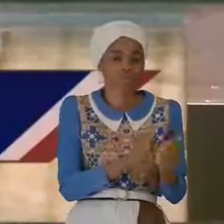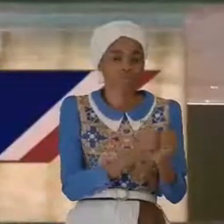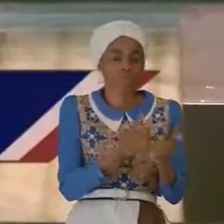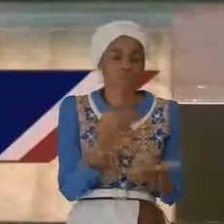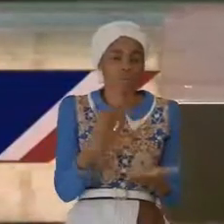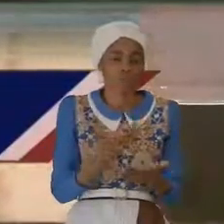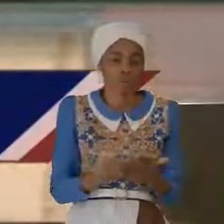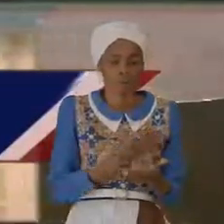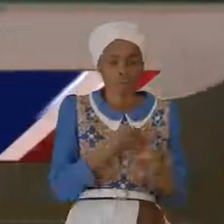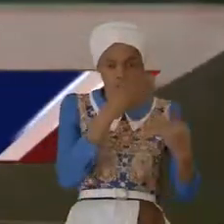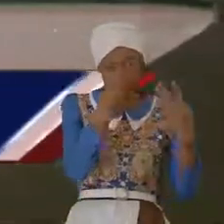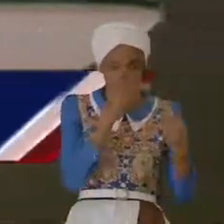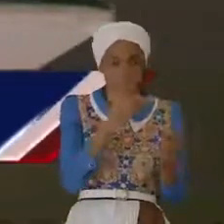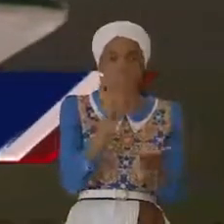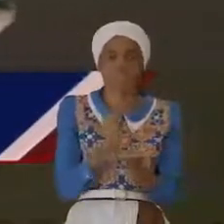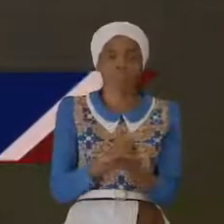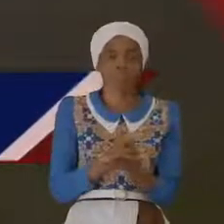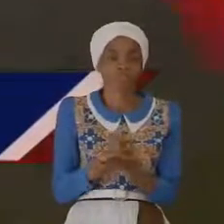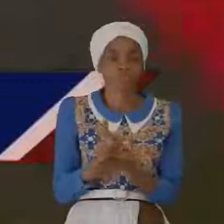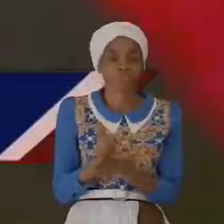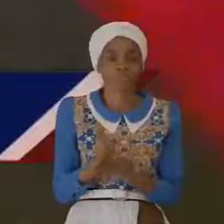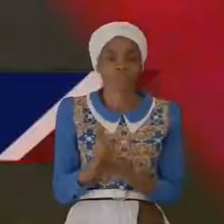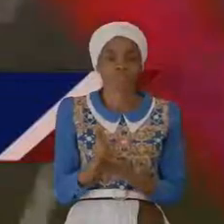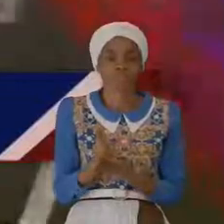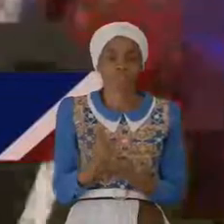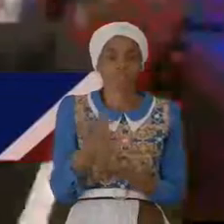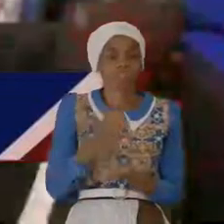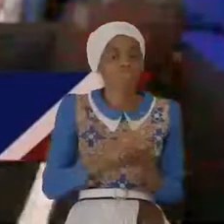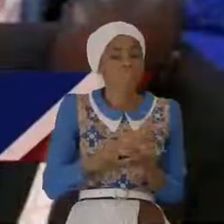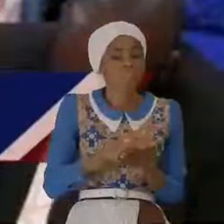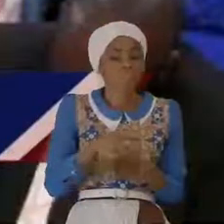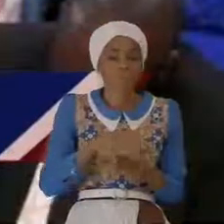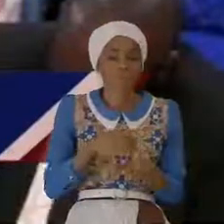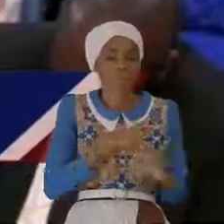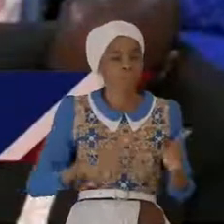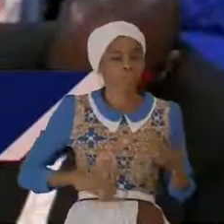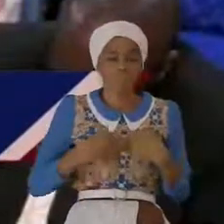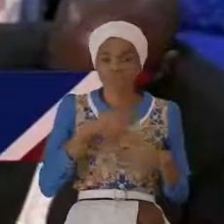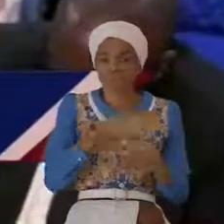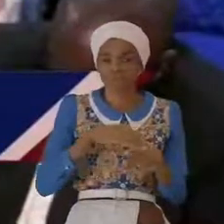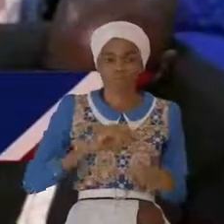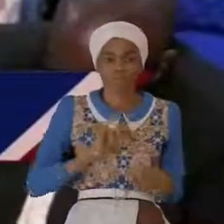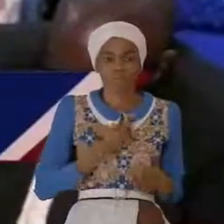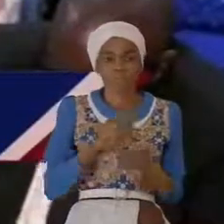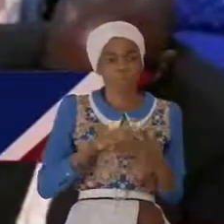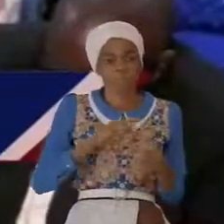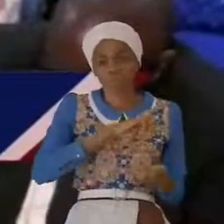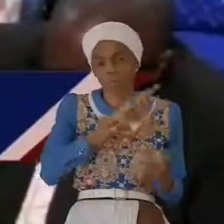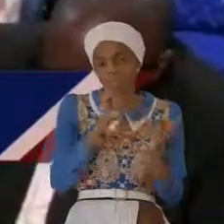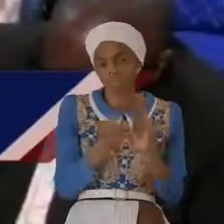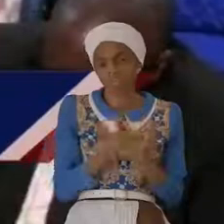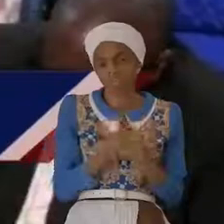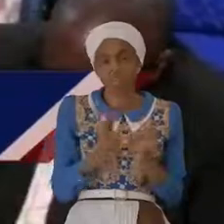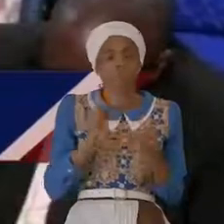courir et à obéir à la vérité. L'appel divin. Le Seigneur nous a appelés à la repentance,